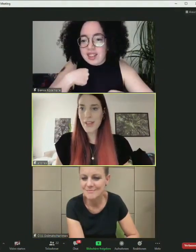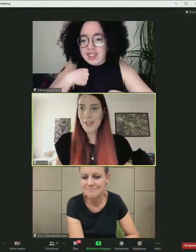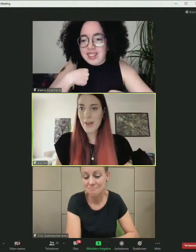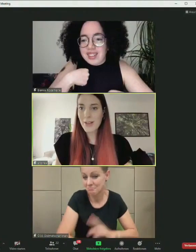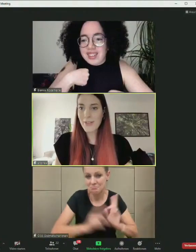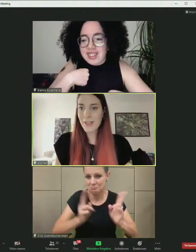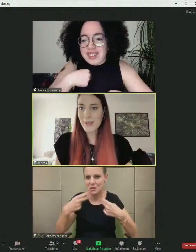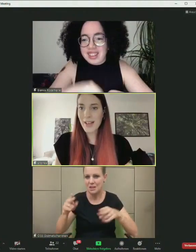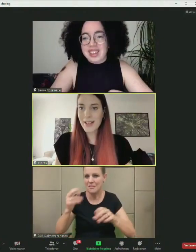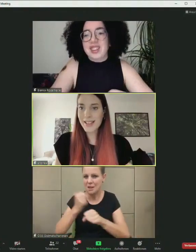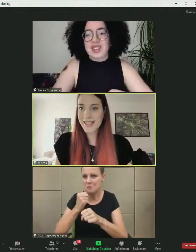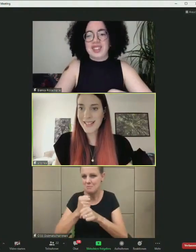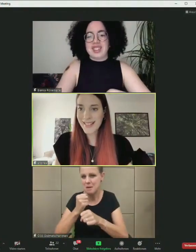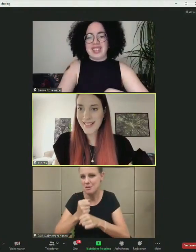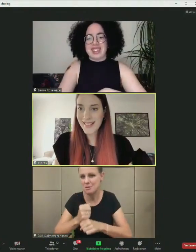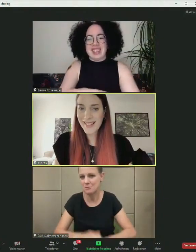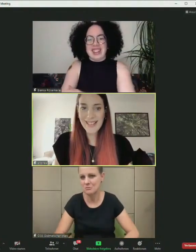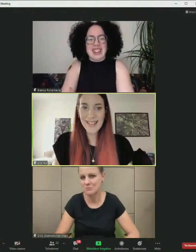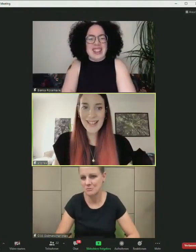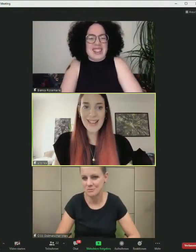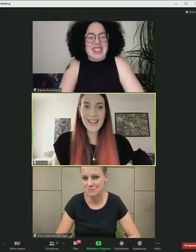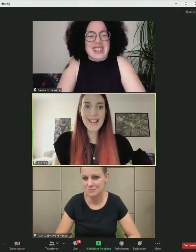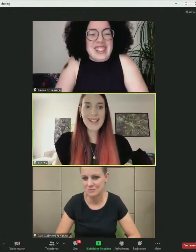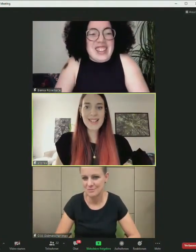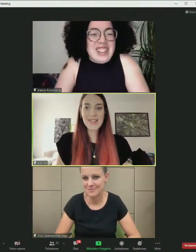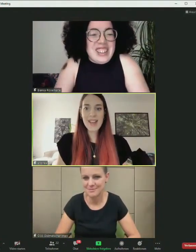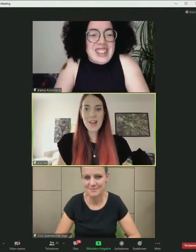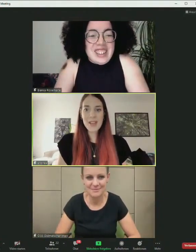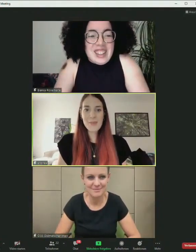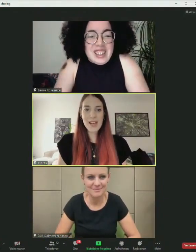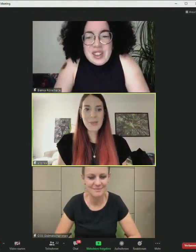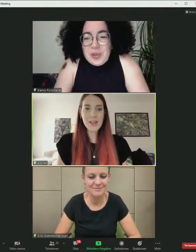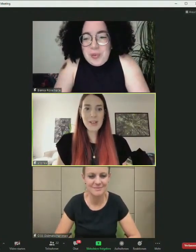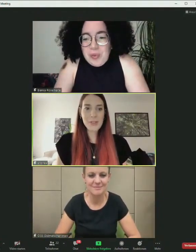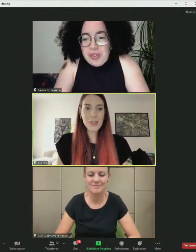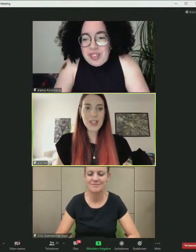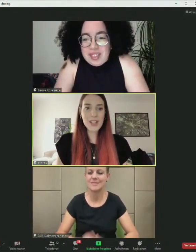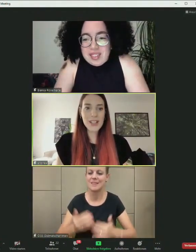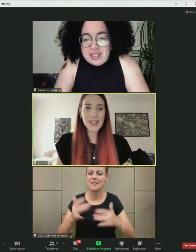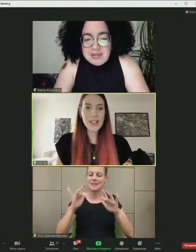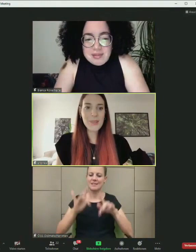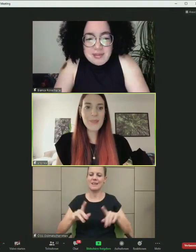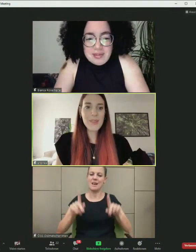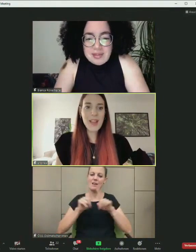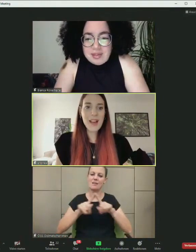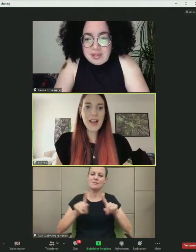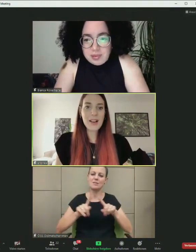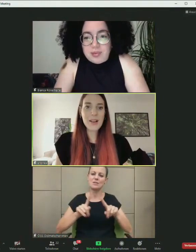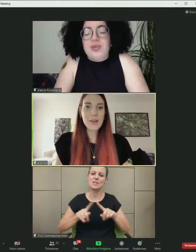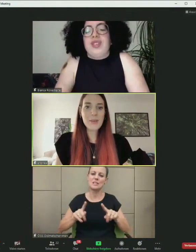gern weitermachen, wenn du magst. So, wir haben hier mal ein paar verschiedene